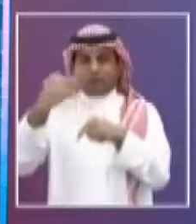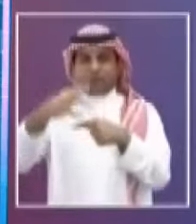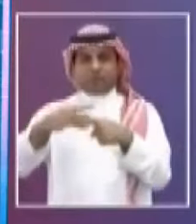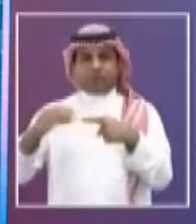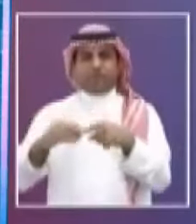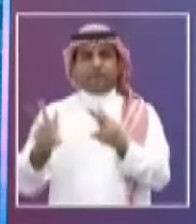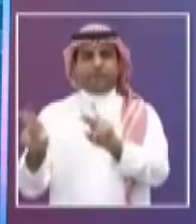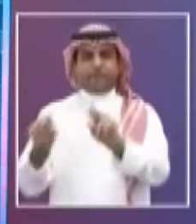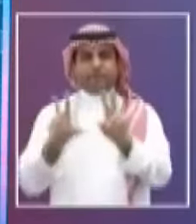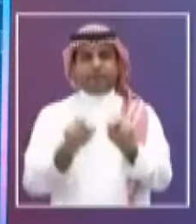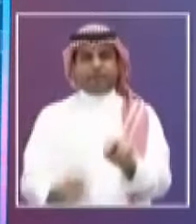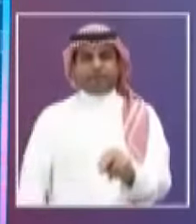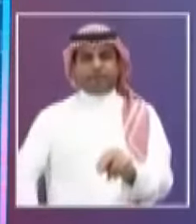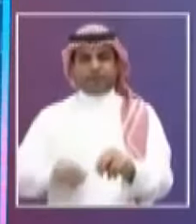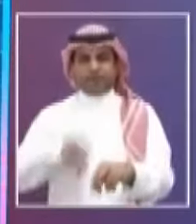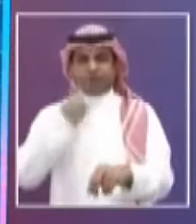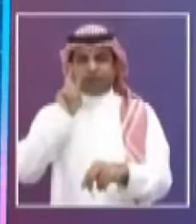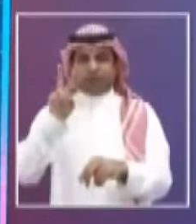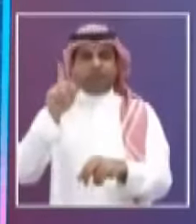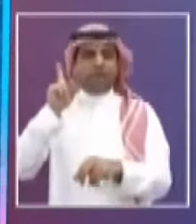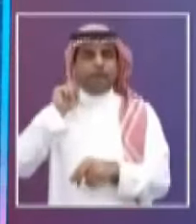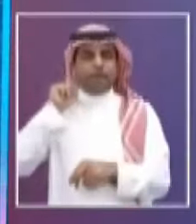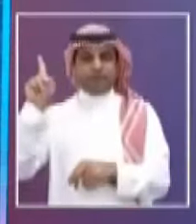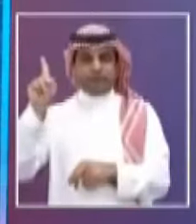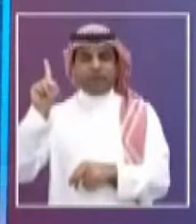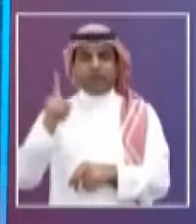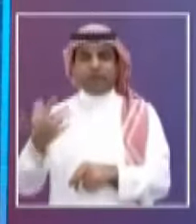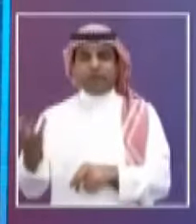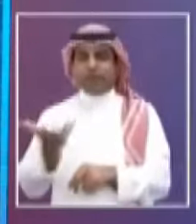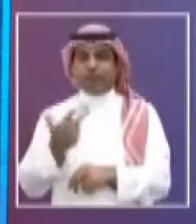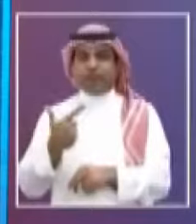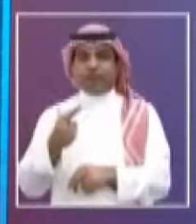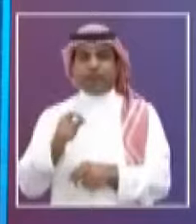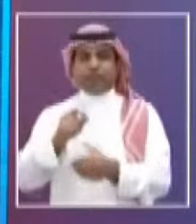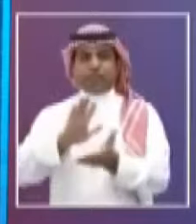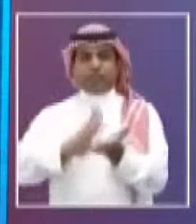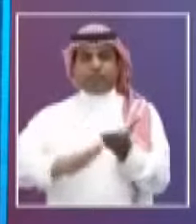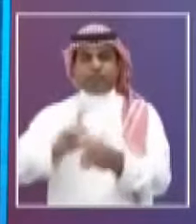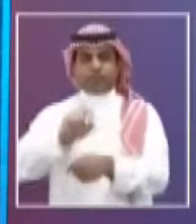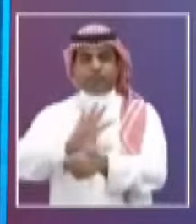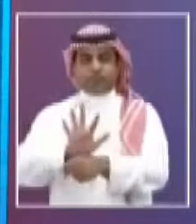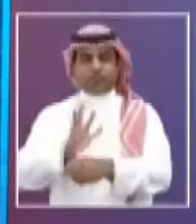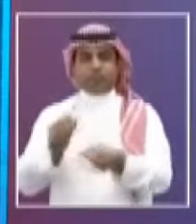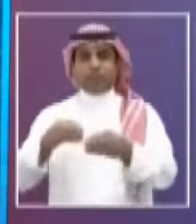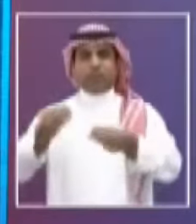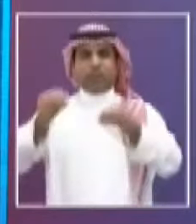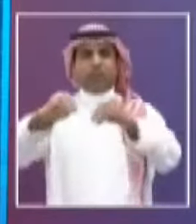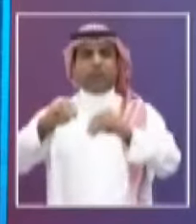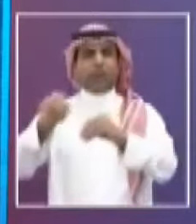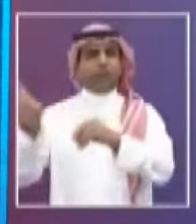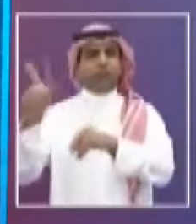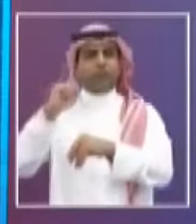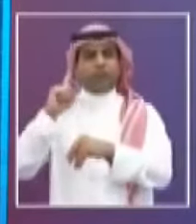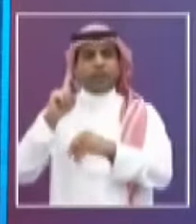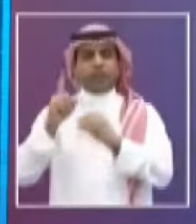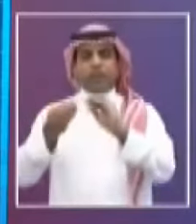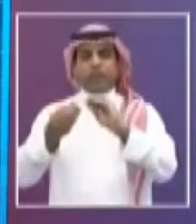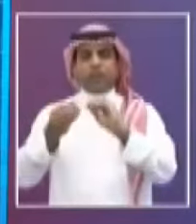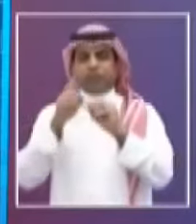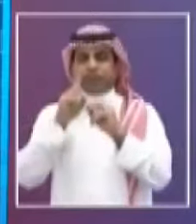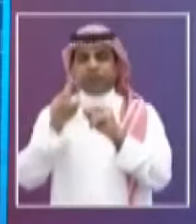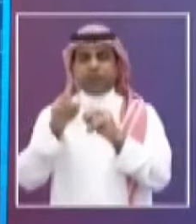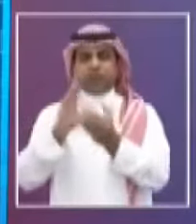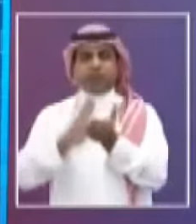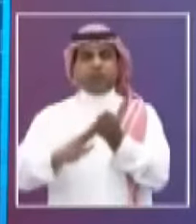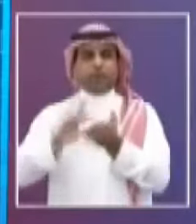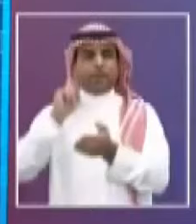مثال على ذلك، نلاحظ أن المدينة المنورة لازلنا نلحظ عليها في العناية المركزة الأعداد التي